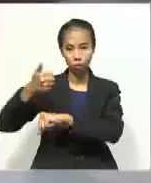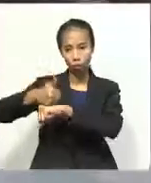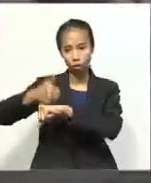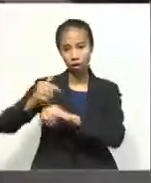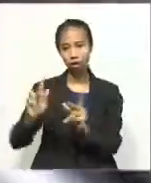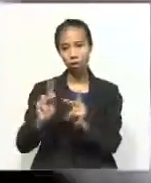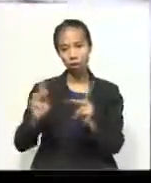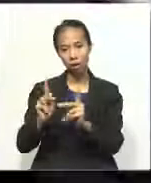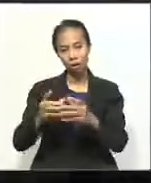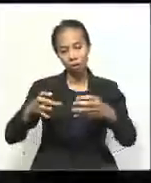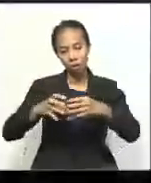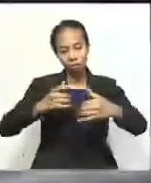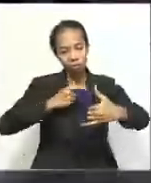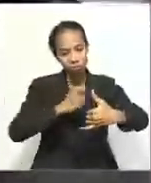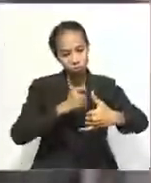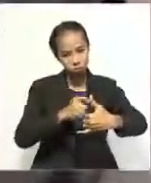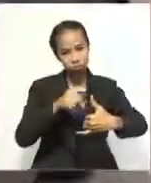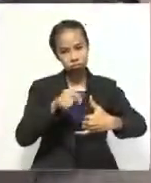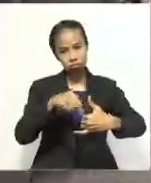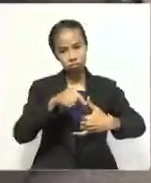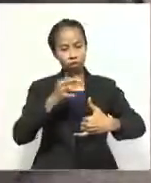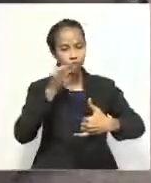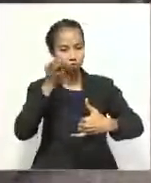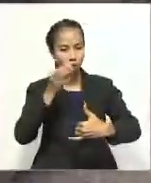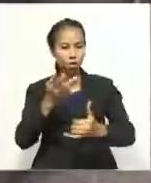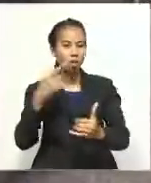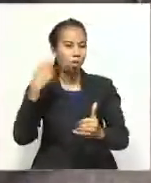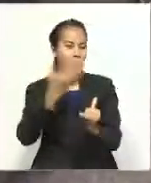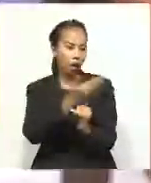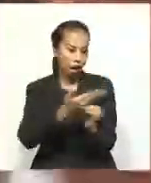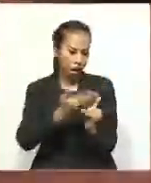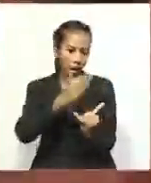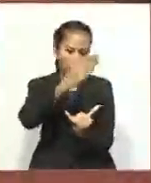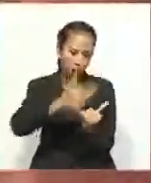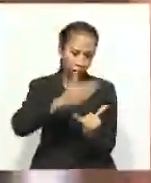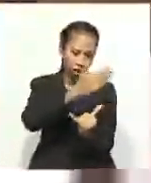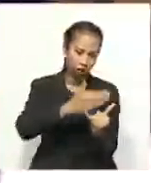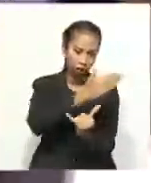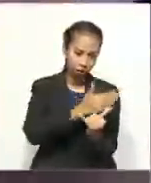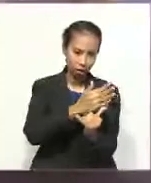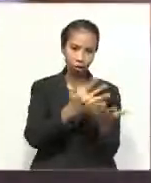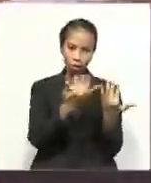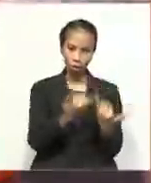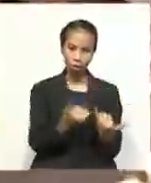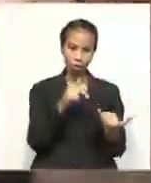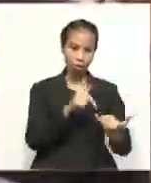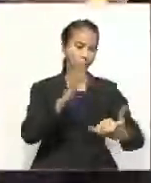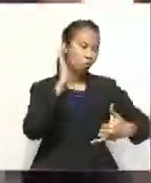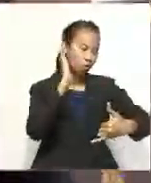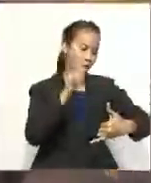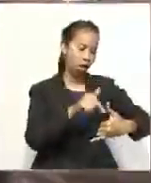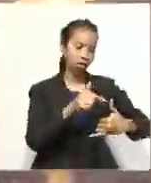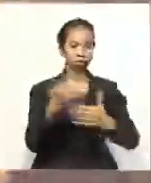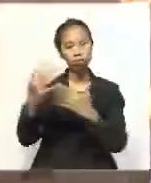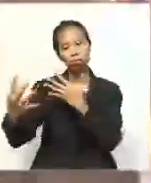าคณะกรรมการชุดสืบสวนสอบสวนคลี่คลายคดีฆ่าหันศพเปิดเผยว่าวันนี้นะครับยังไม่นำตัวนายธนกิจประกอบไปฝากขัง